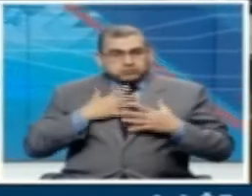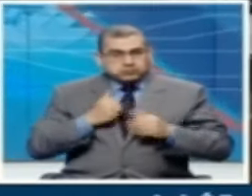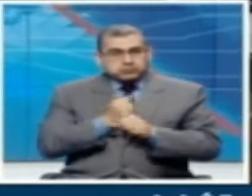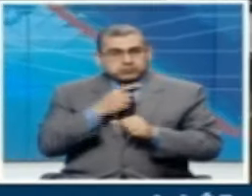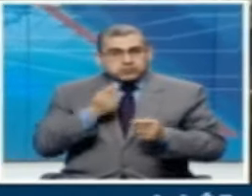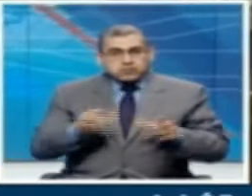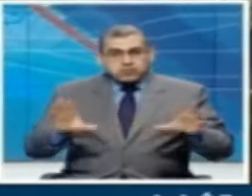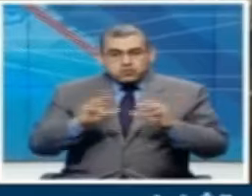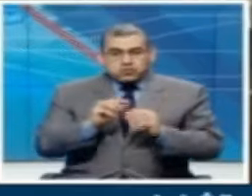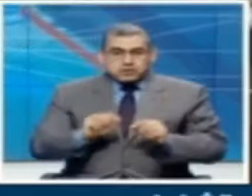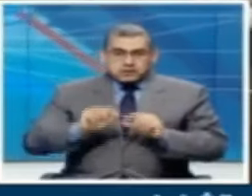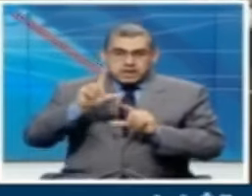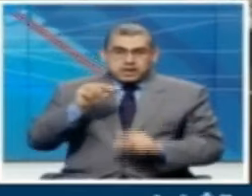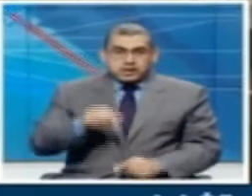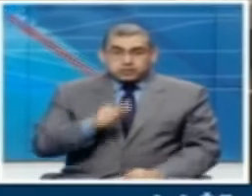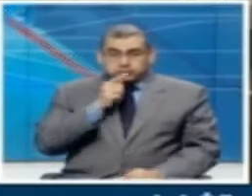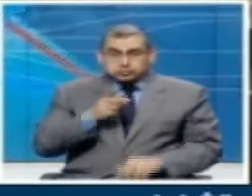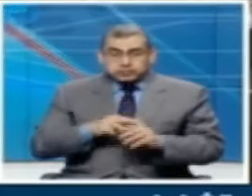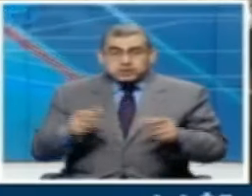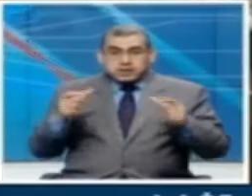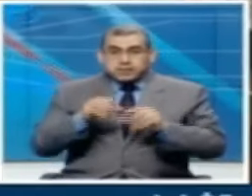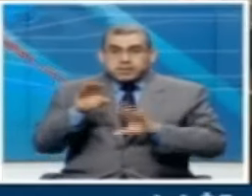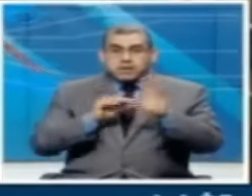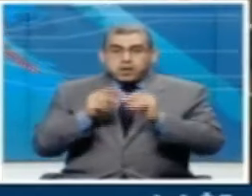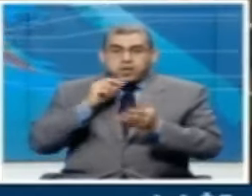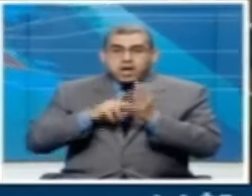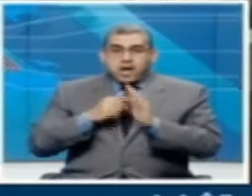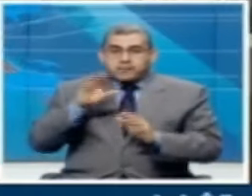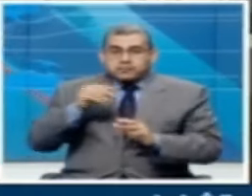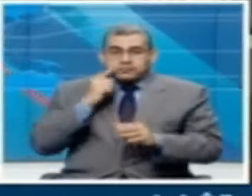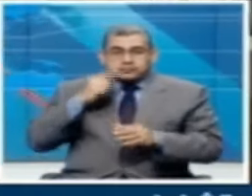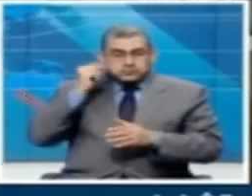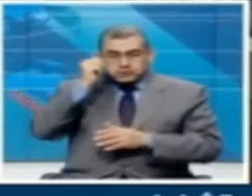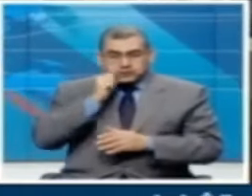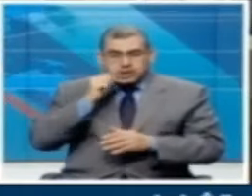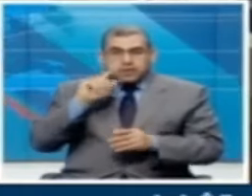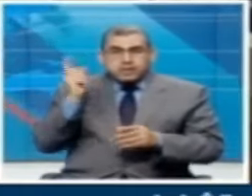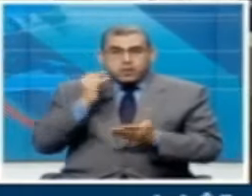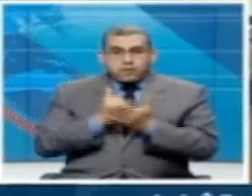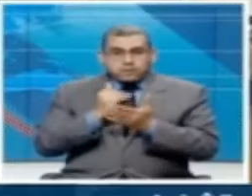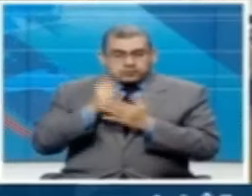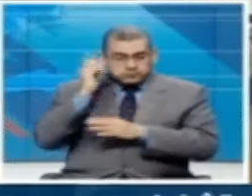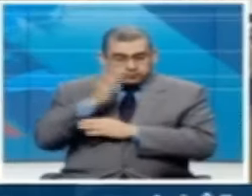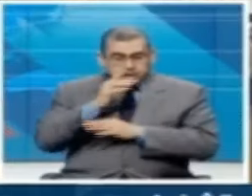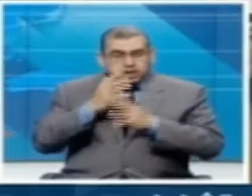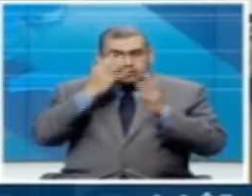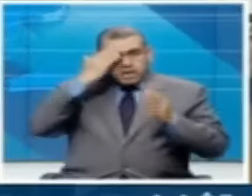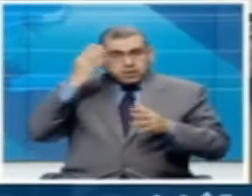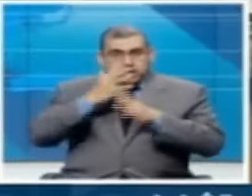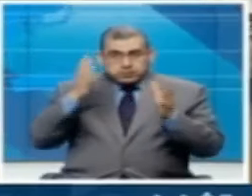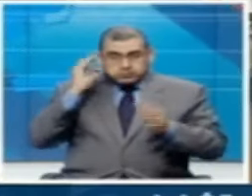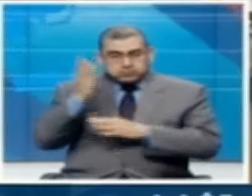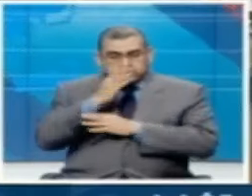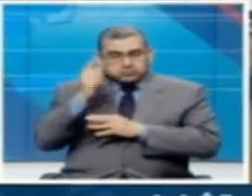الايرادات المحصله الاجتماع تناول موقف اختيار استشاري دولي ذي خبره كبيره لوضع خطه